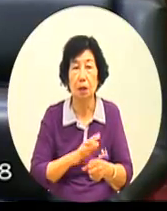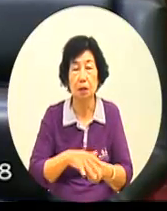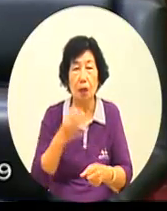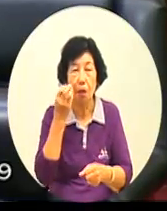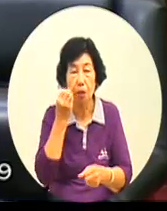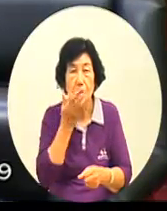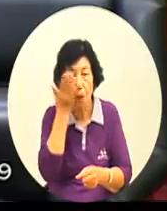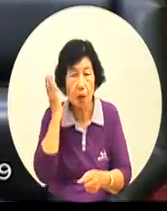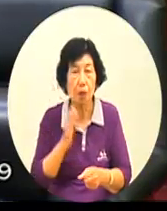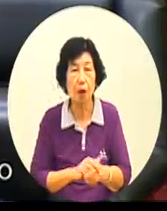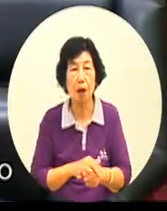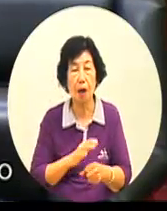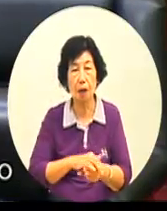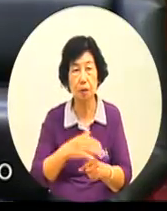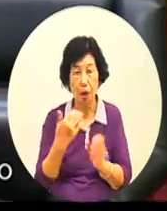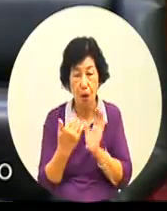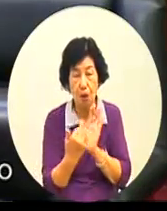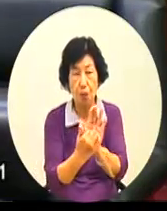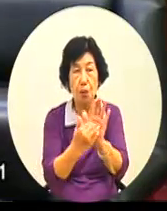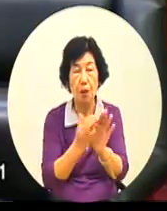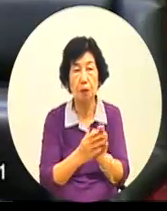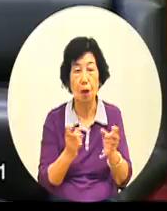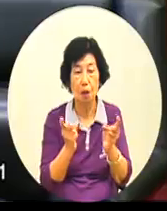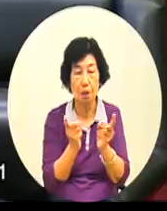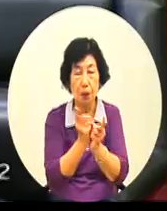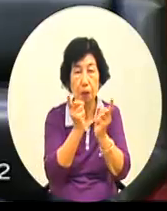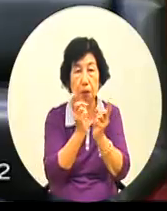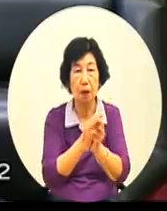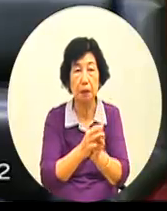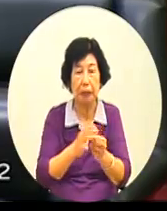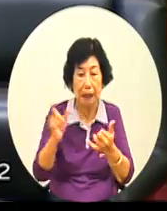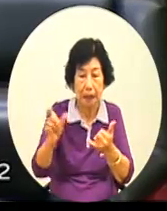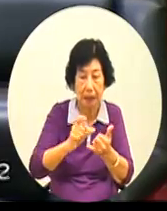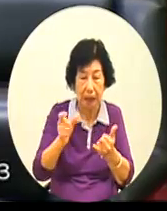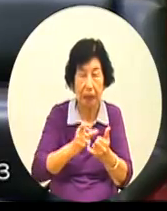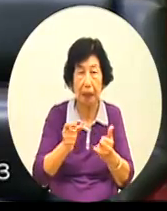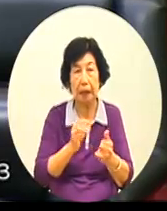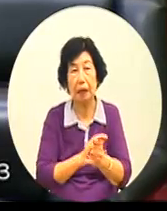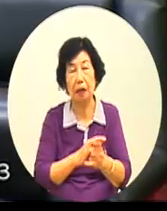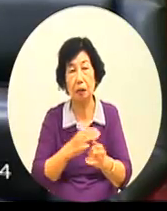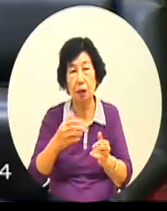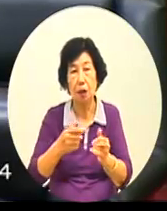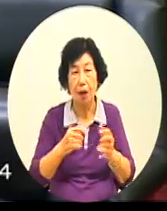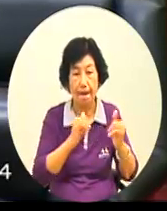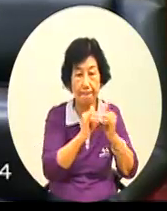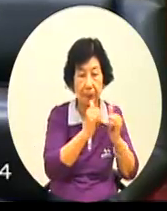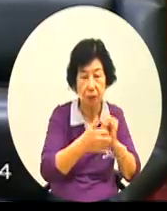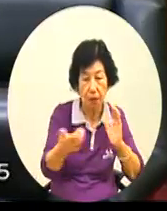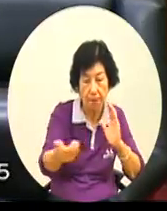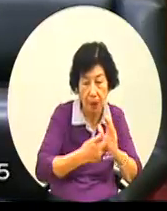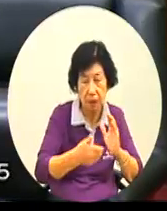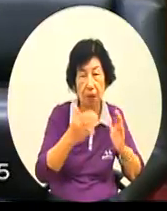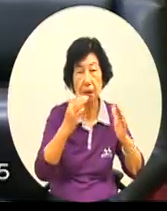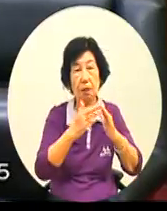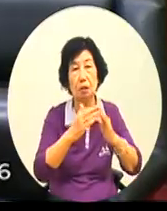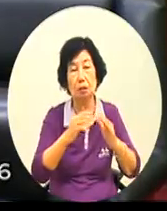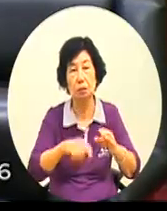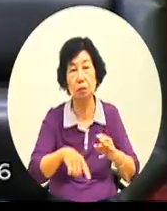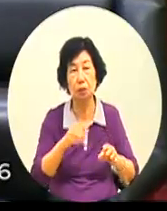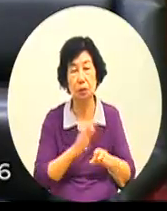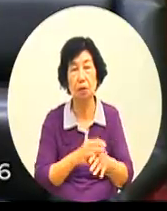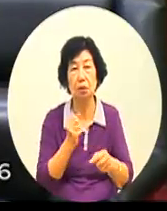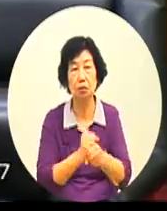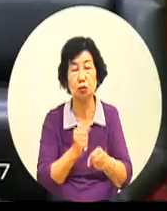连这个避难屋你们都做不到，真的乡亲很可怜。好、哦，希望今年的这个